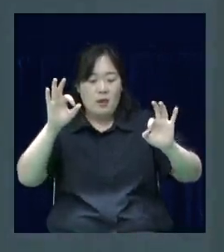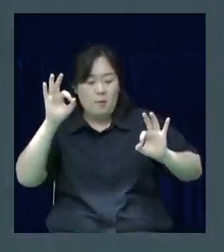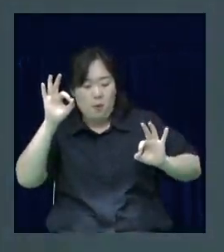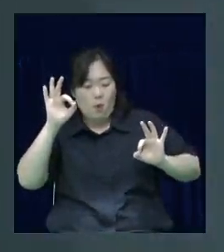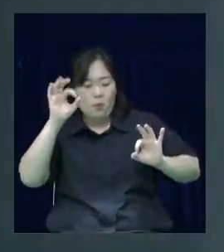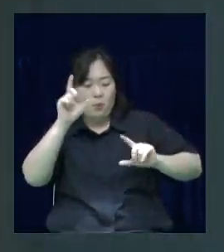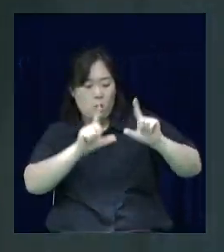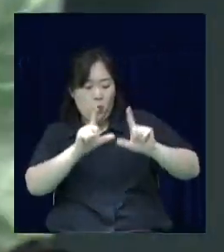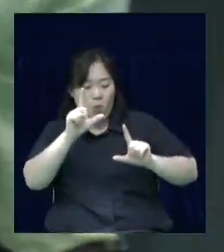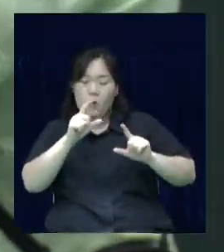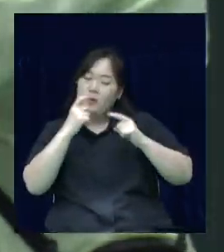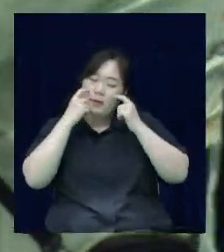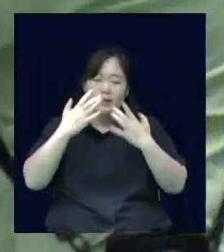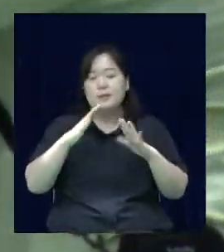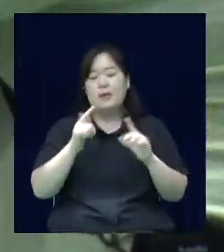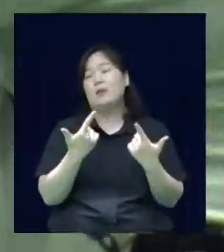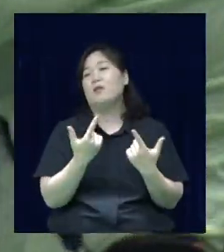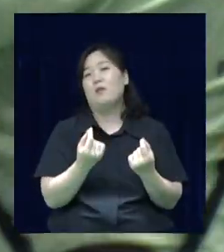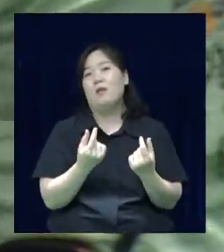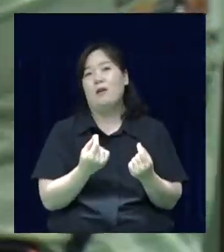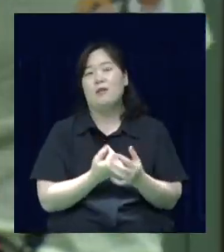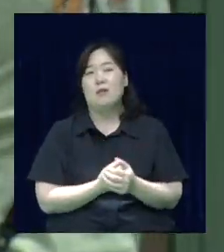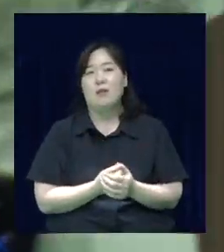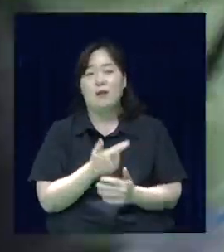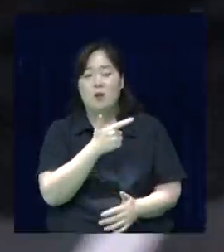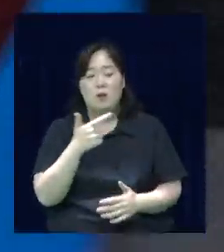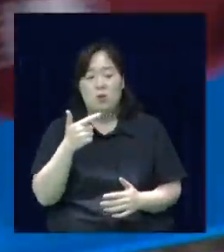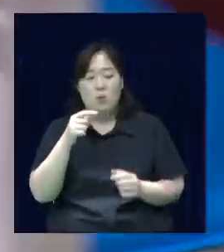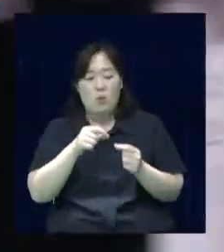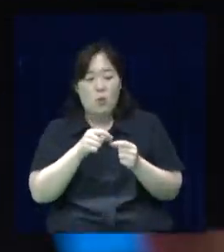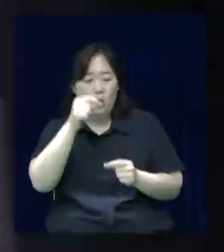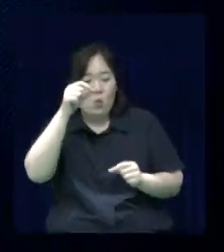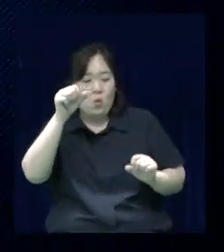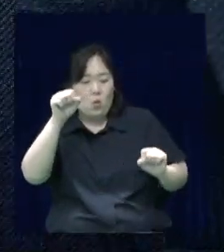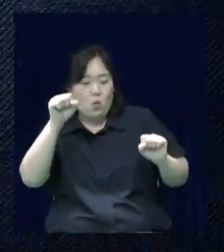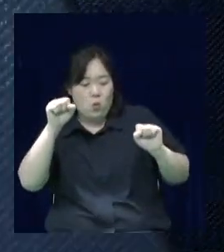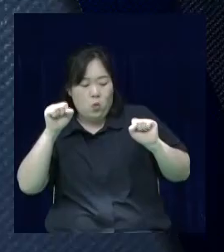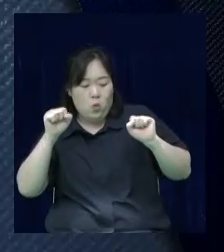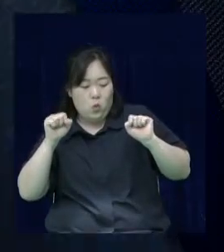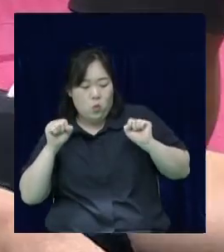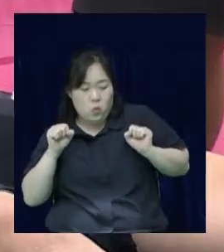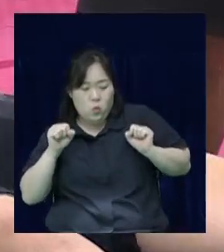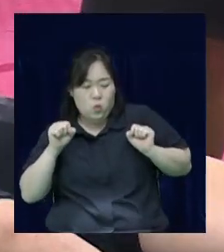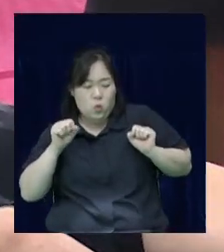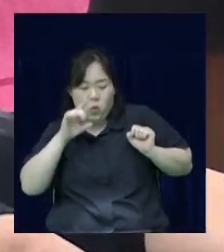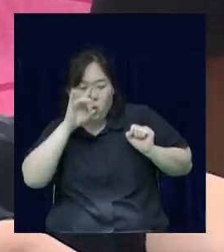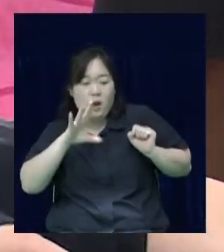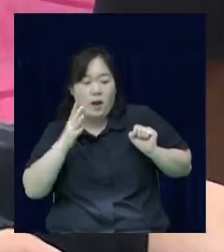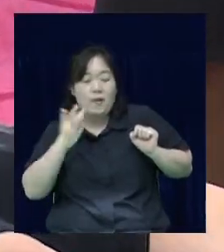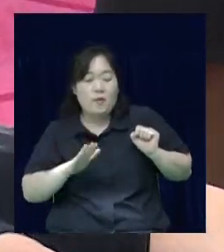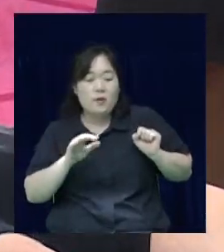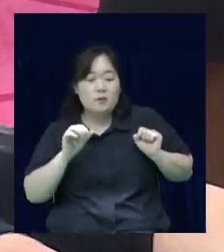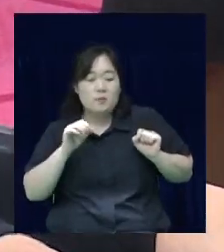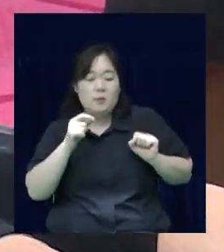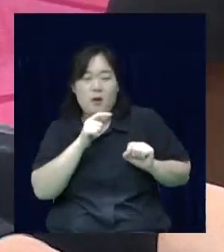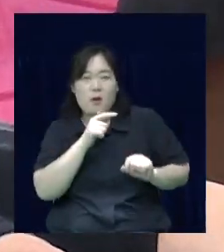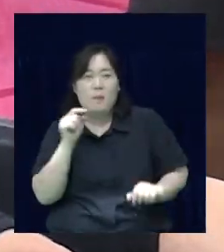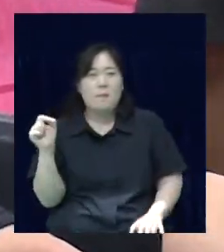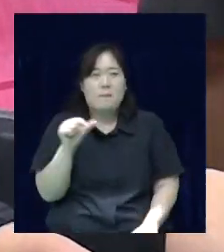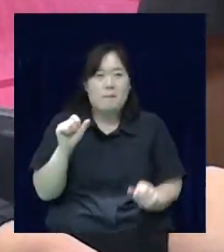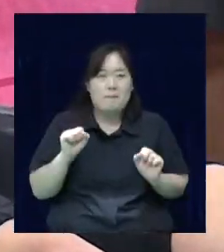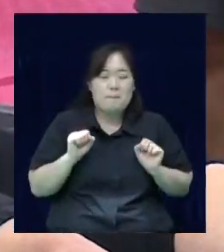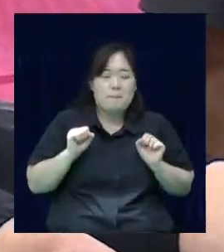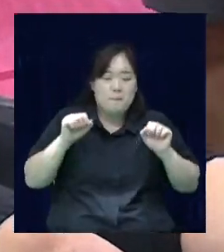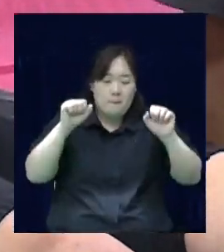않았습니다. 아. 예. 그러니까 너무 오래 지탱돼도 안 되지만 네. 또 너무 빨리 올라가도 문제가 되거든요. 그렇군요. 그래서